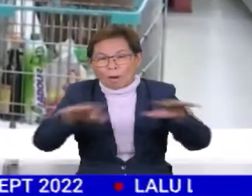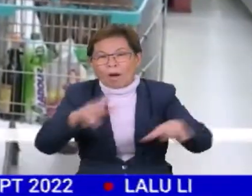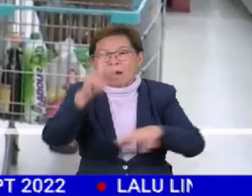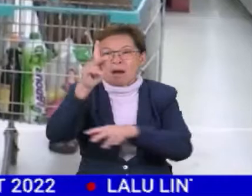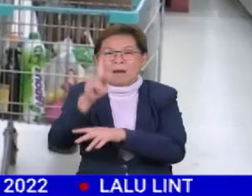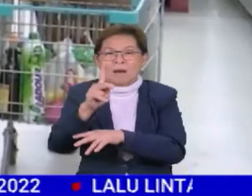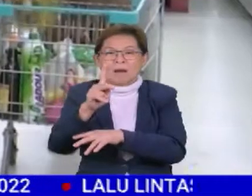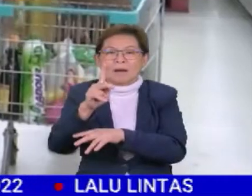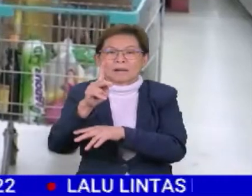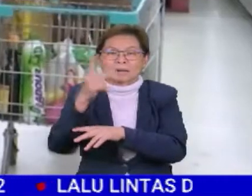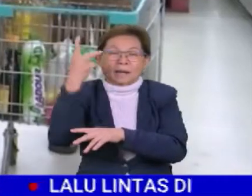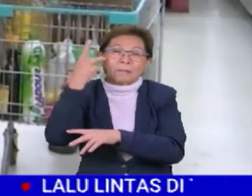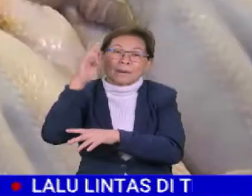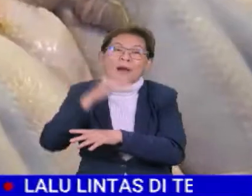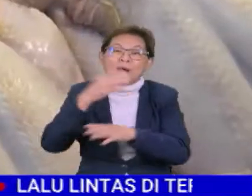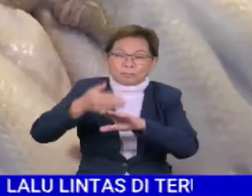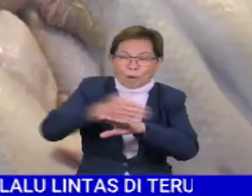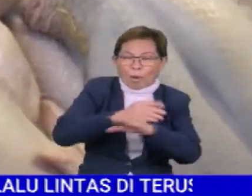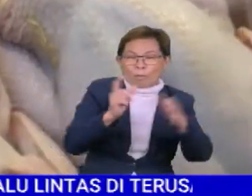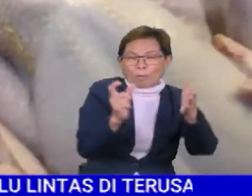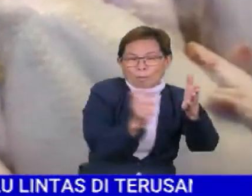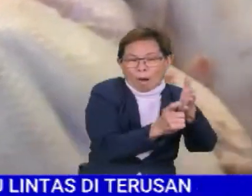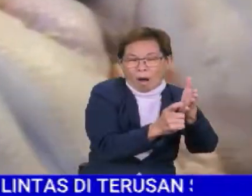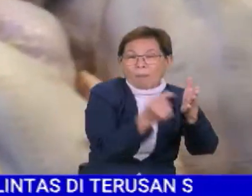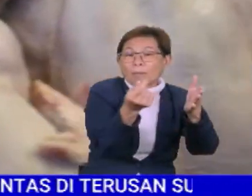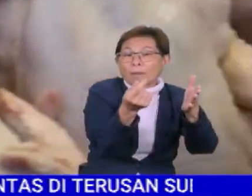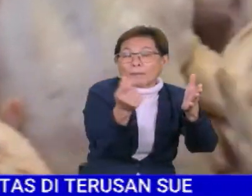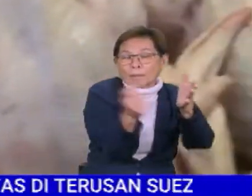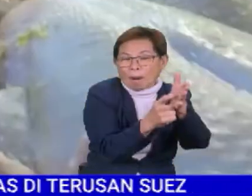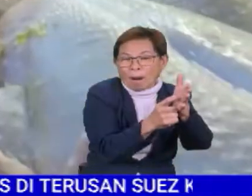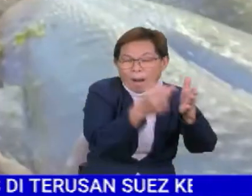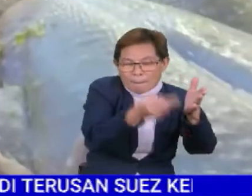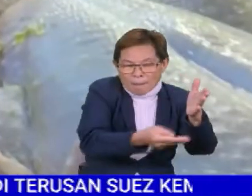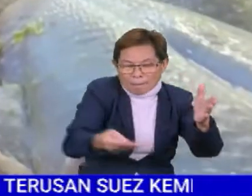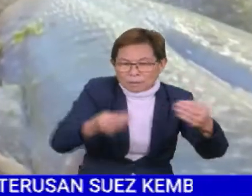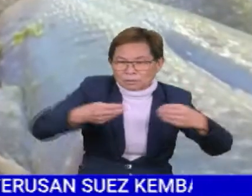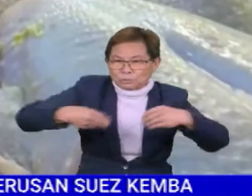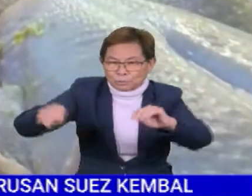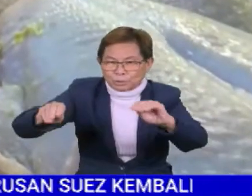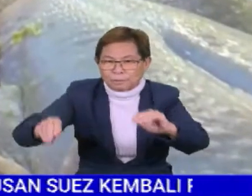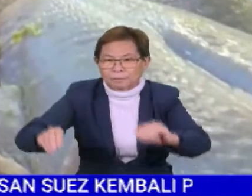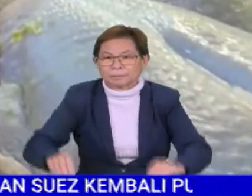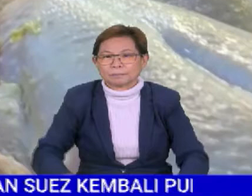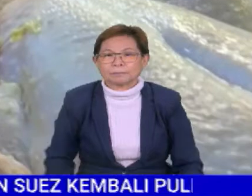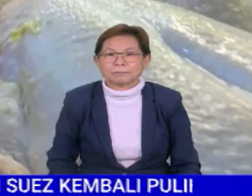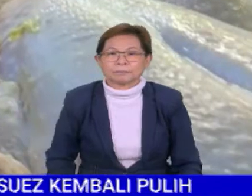Kementerian sebelum meletakkan tanda harga pada barangan yang dijual.